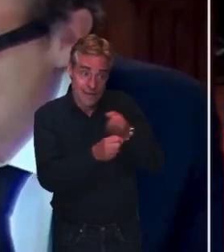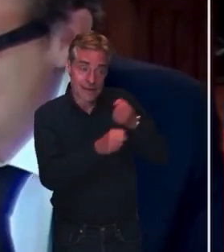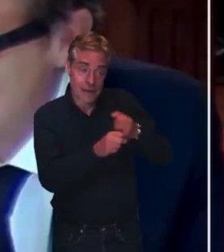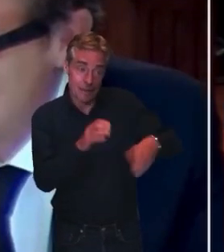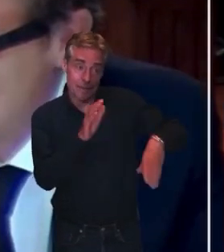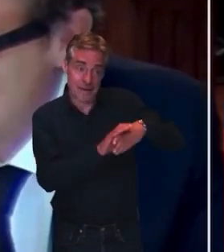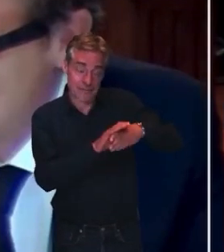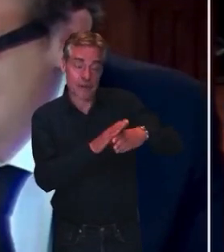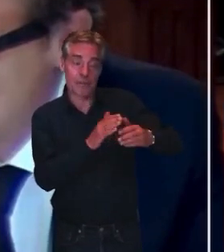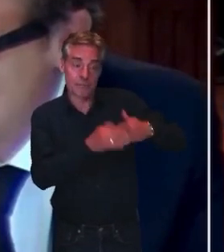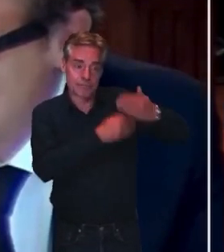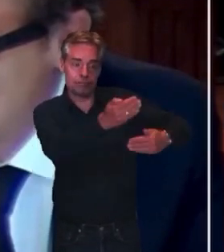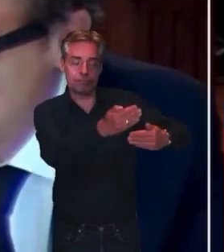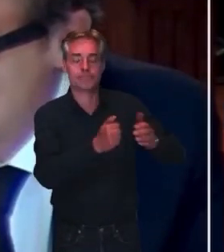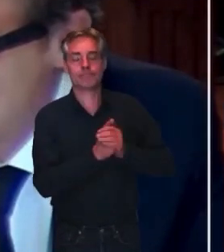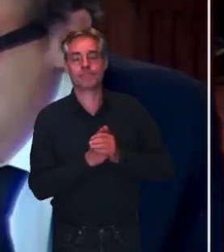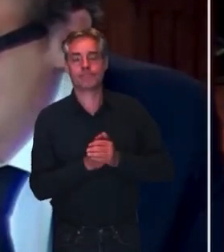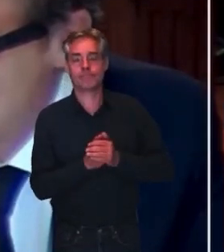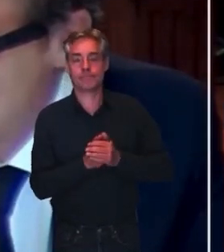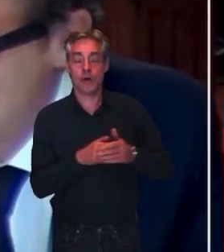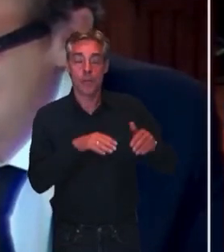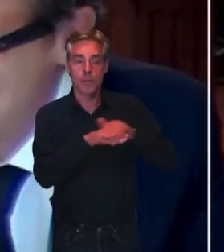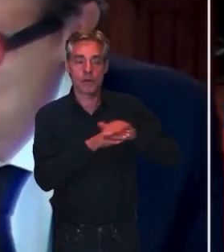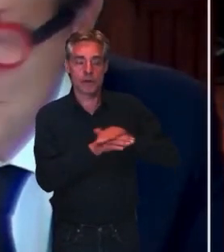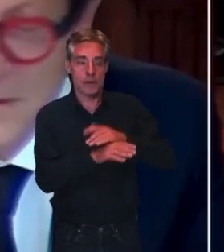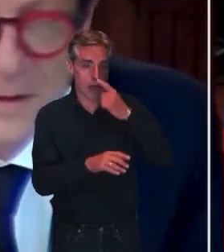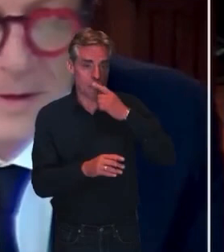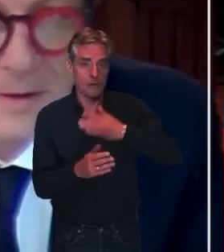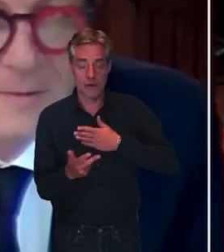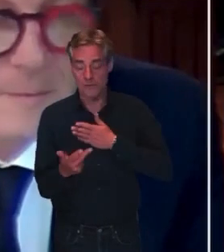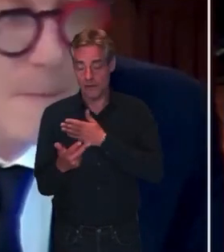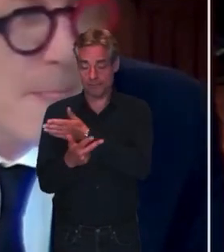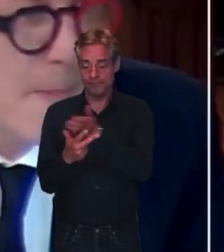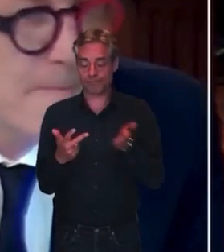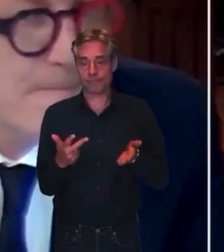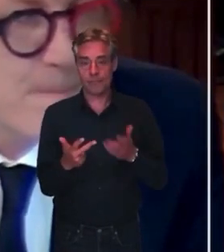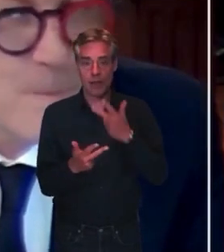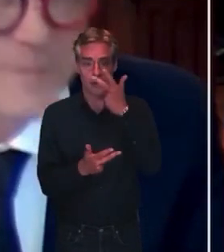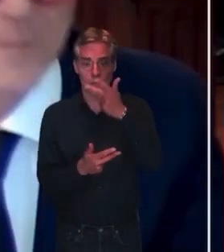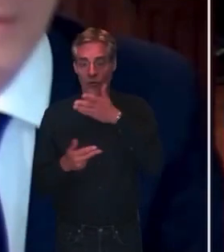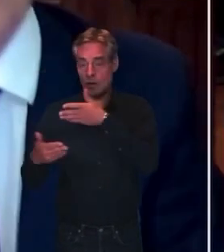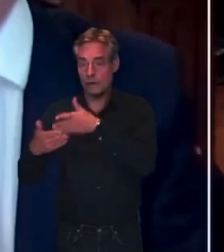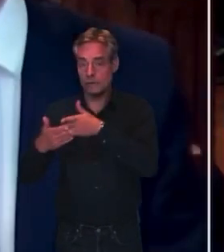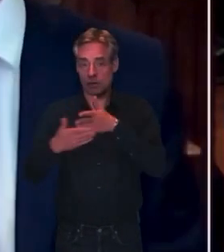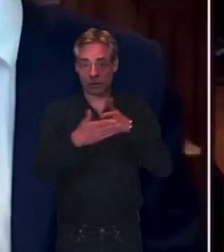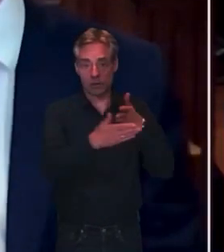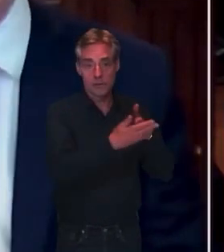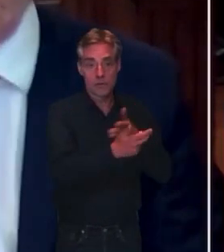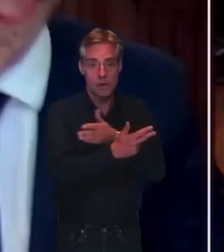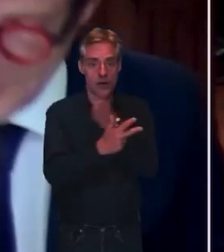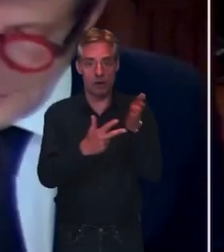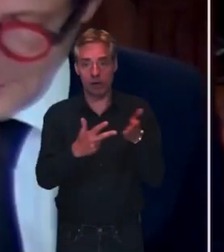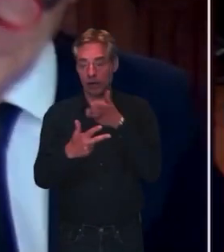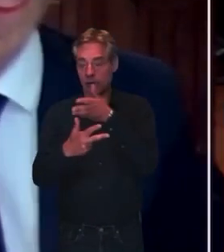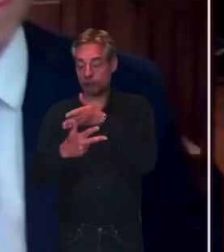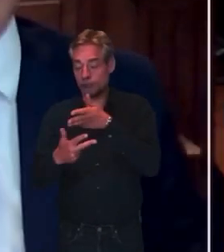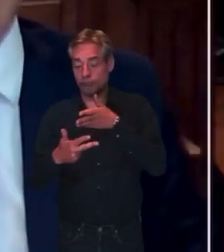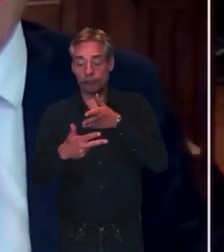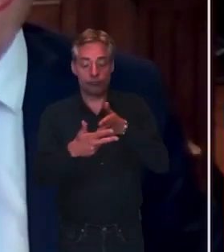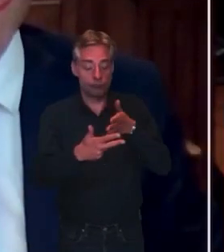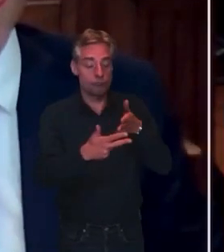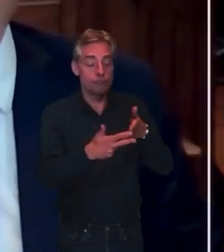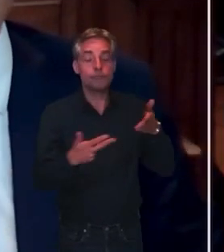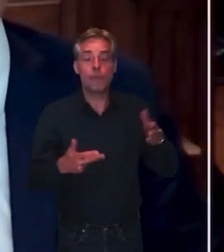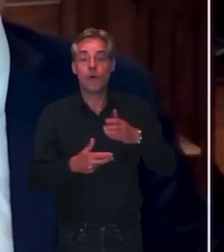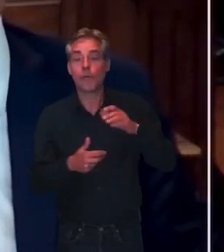impulsé. Et selon moi, on est face à trois impasses. La première,